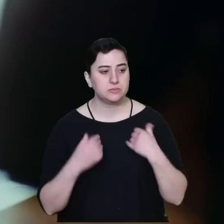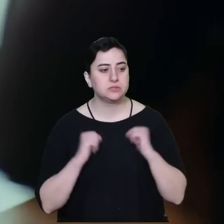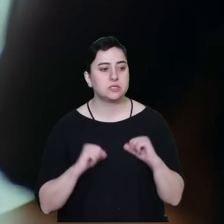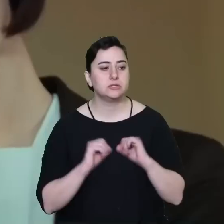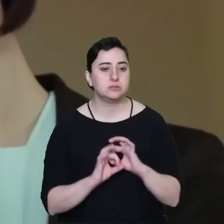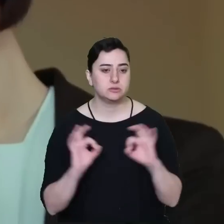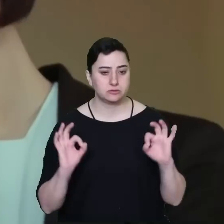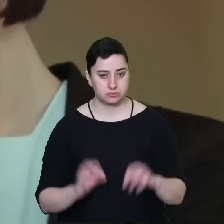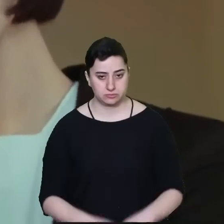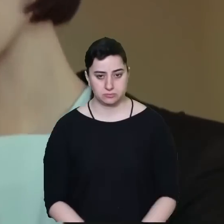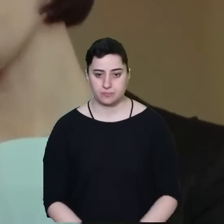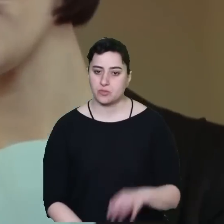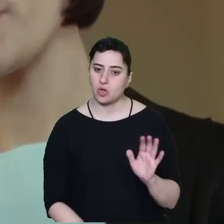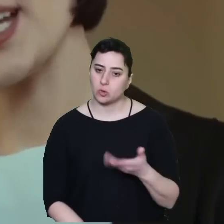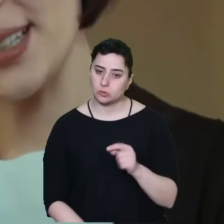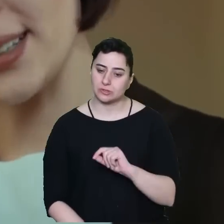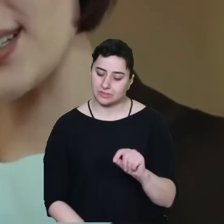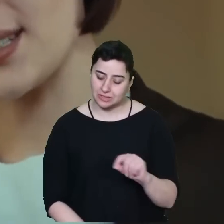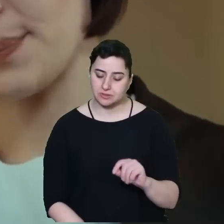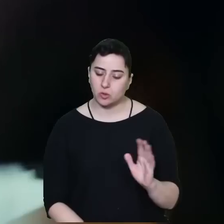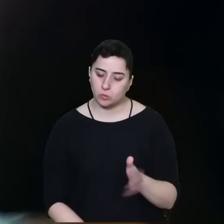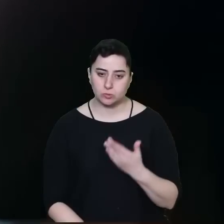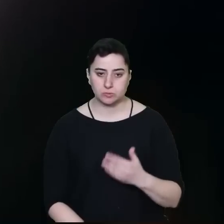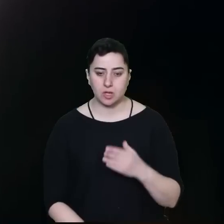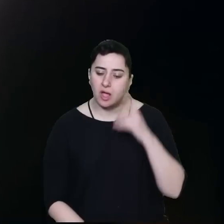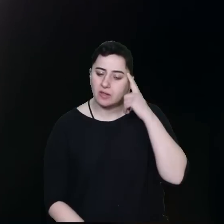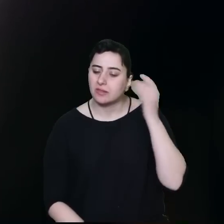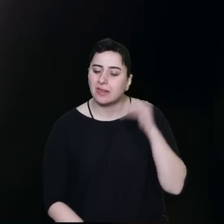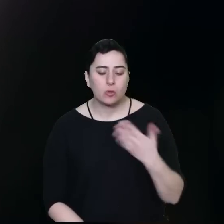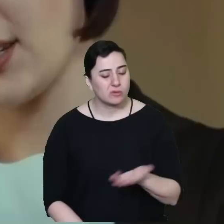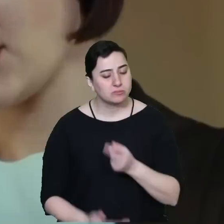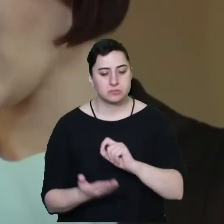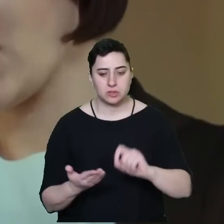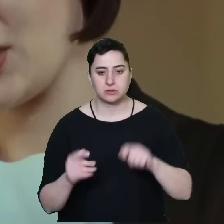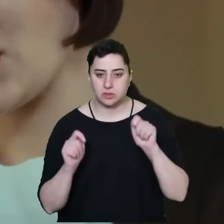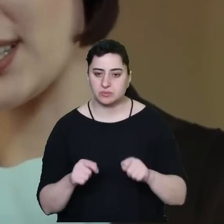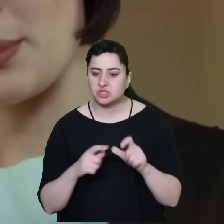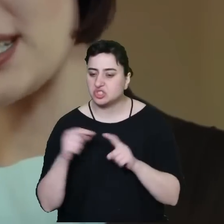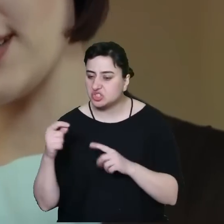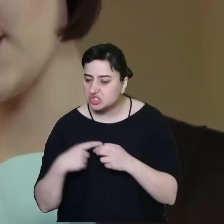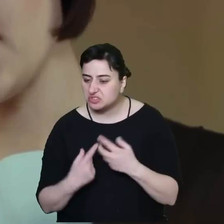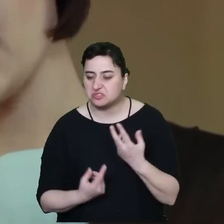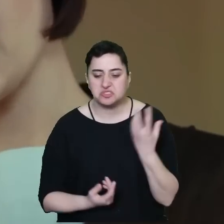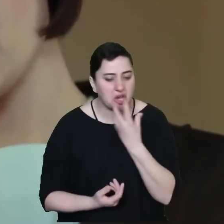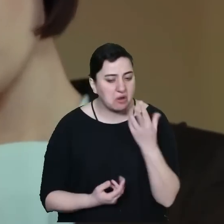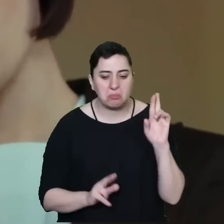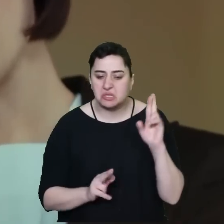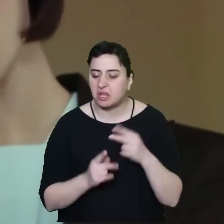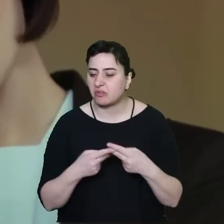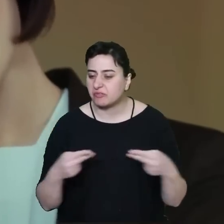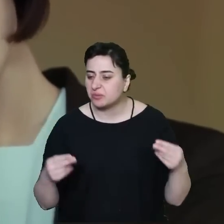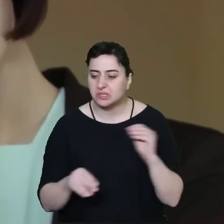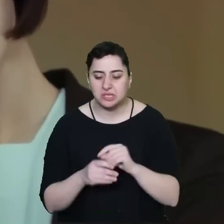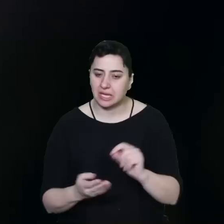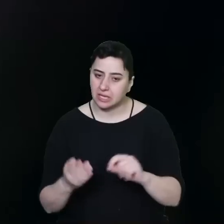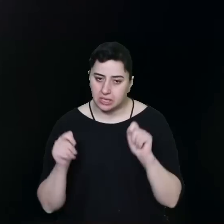Çalışamadım hocam. Olsun. Sen yine de yaz. Aklına ne gelirse. Şiir, şarkı, masal. Yeter